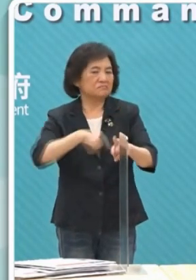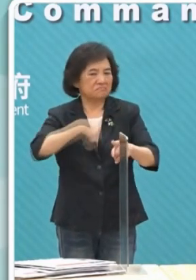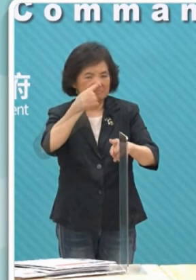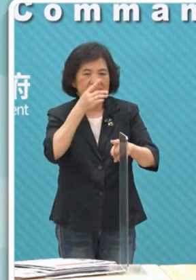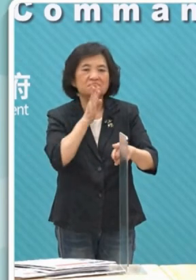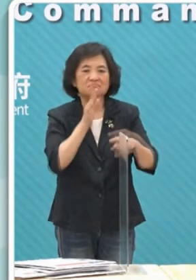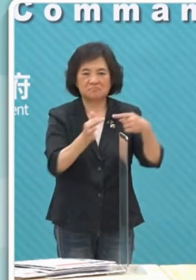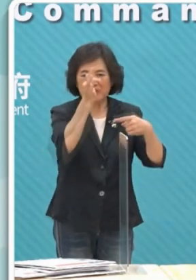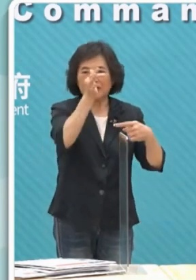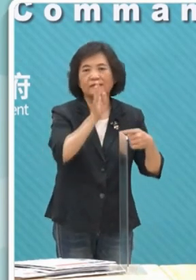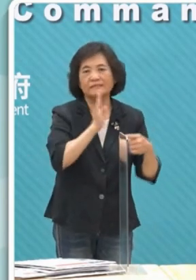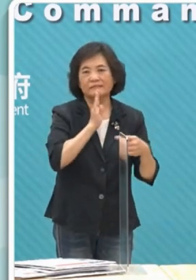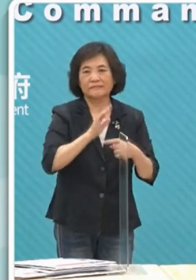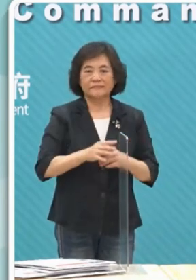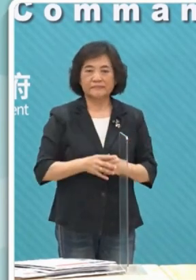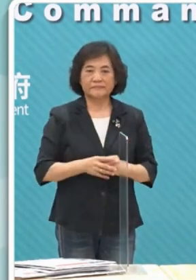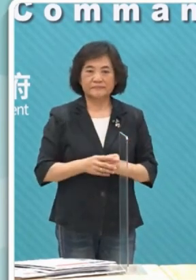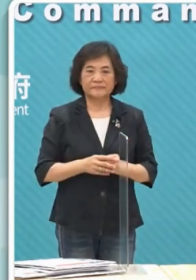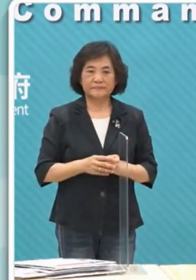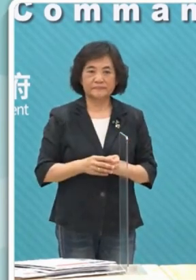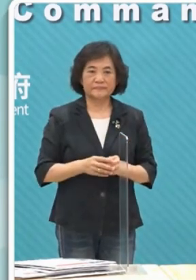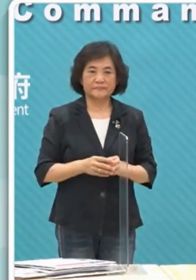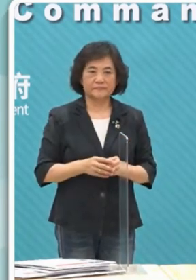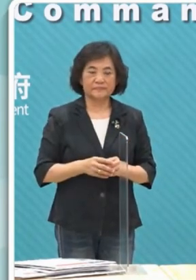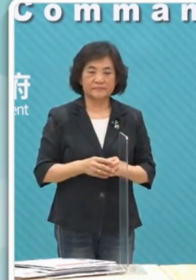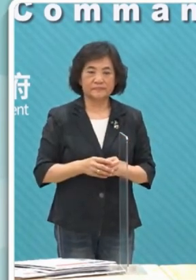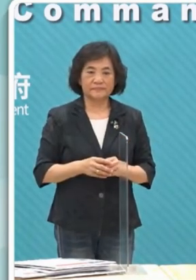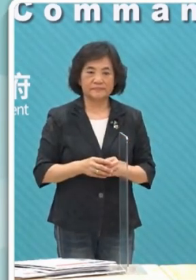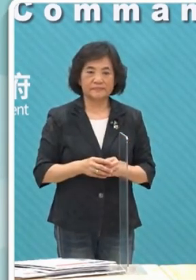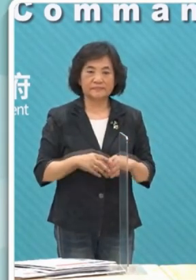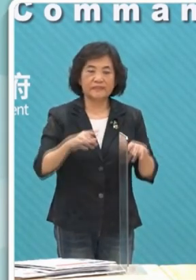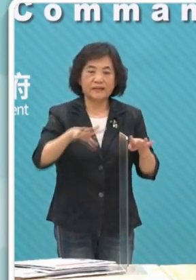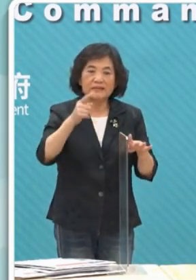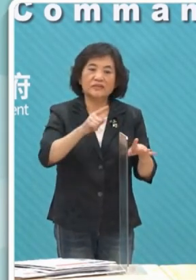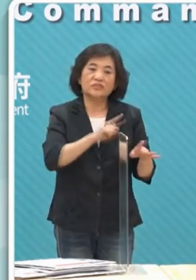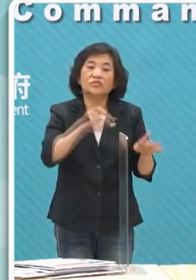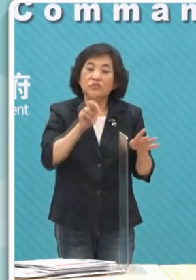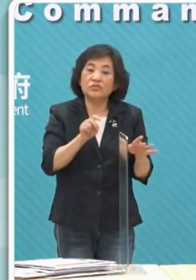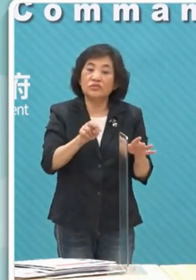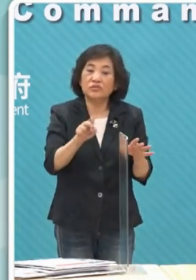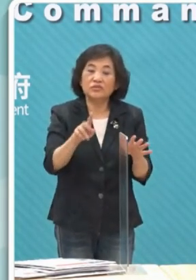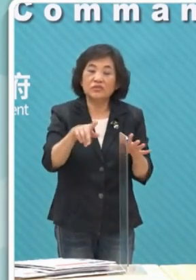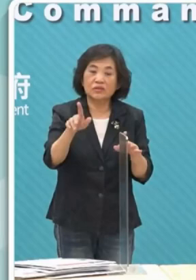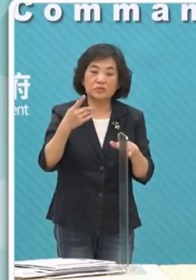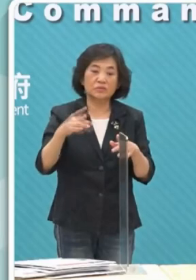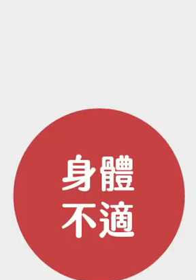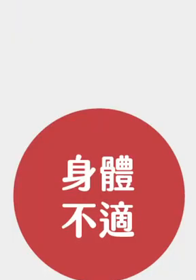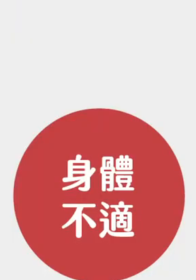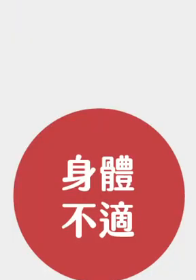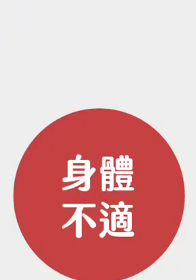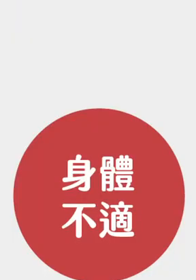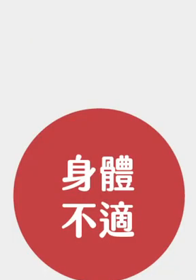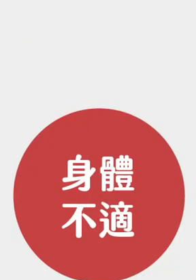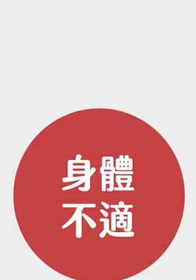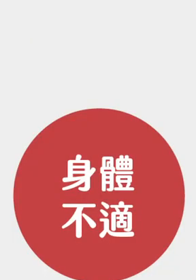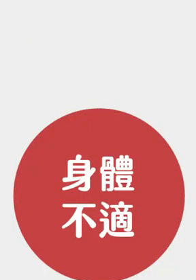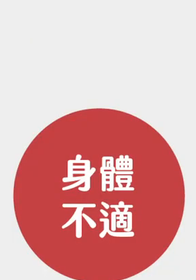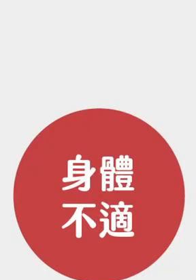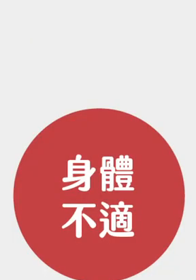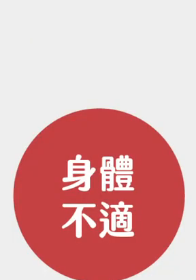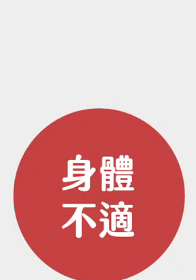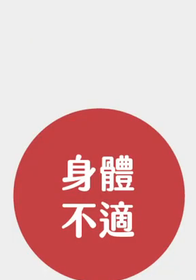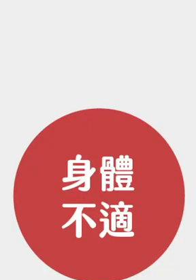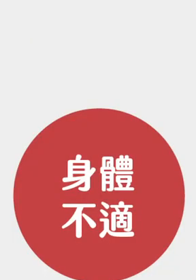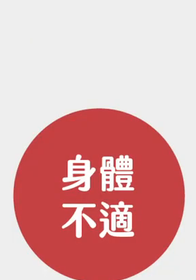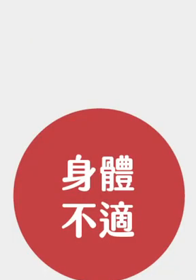诊的。那第一个，你可以先步行或者是家人自驾到附近的医院去做